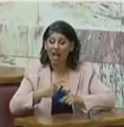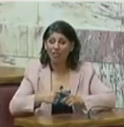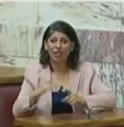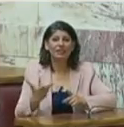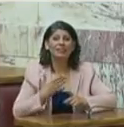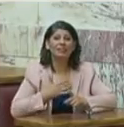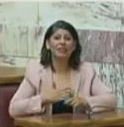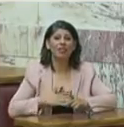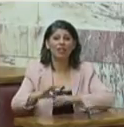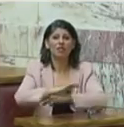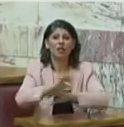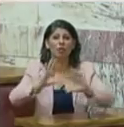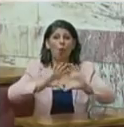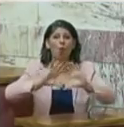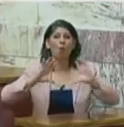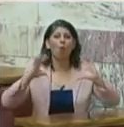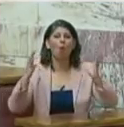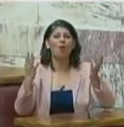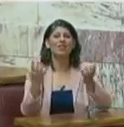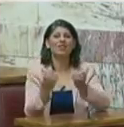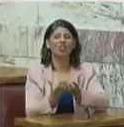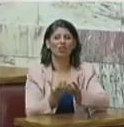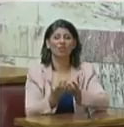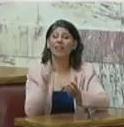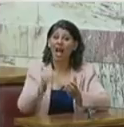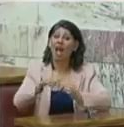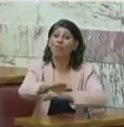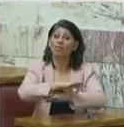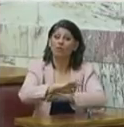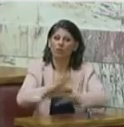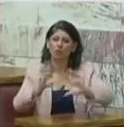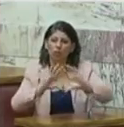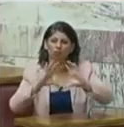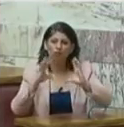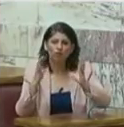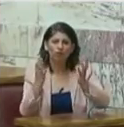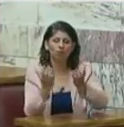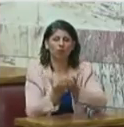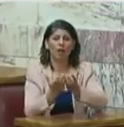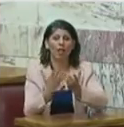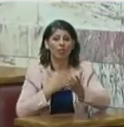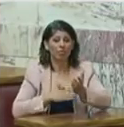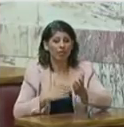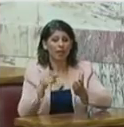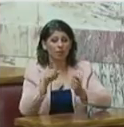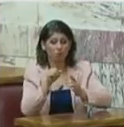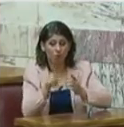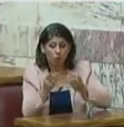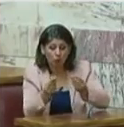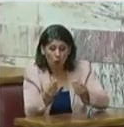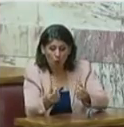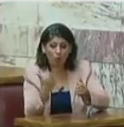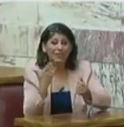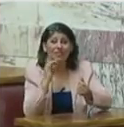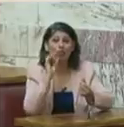ολιστικό όπως λέμε, το οποίο περιλαμβάνει τα μέσα, τους σκοπούς αλλά και τους υλοποιητές του, είναι ένα